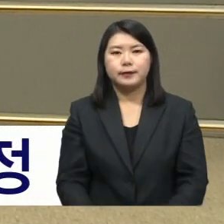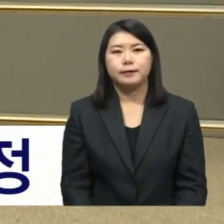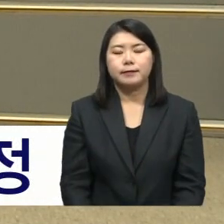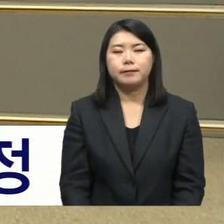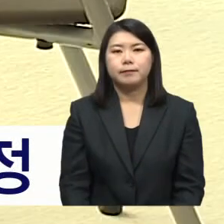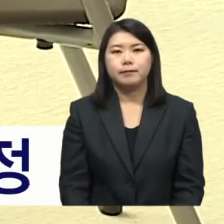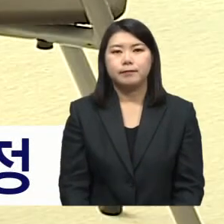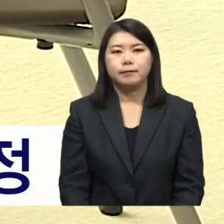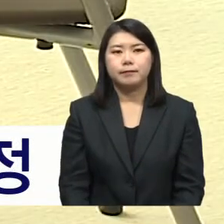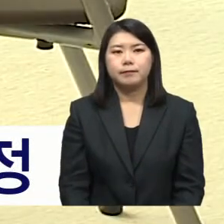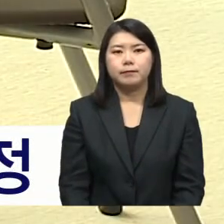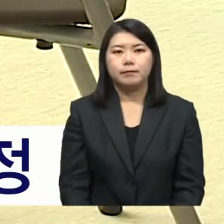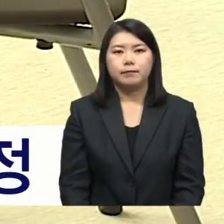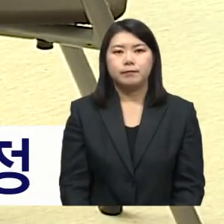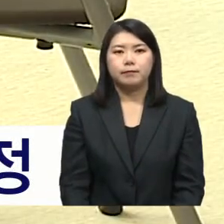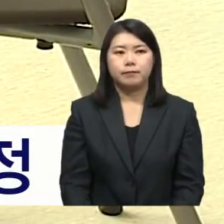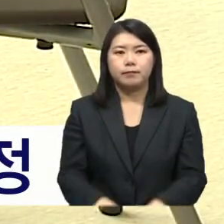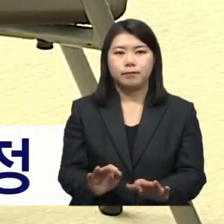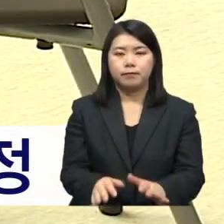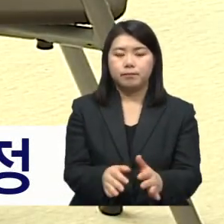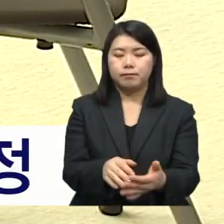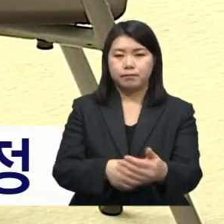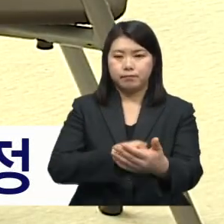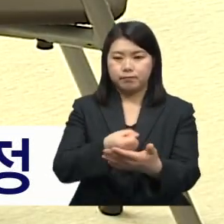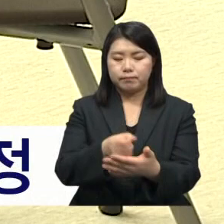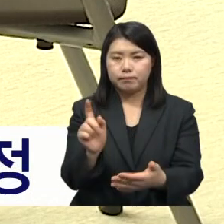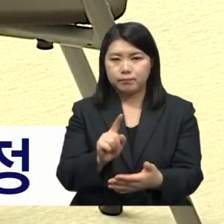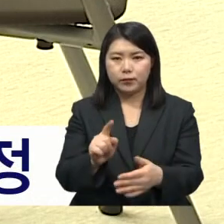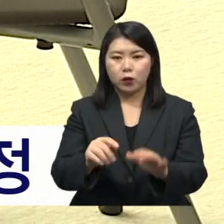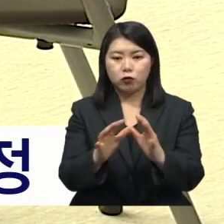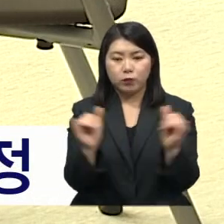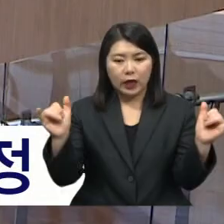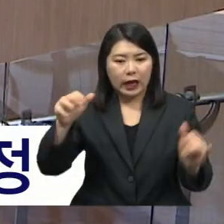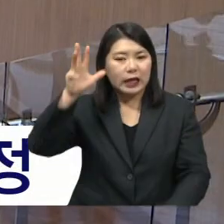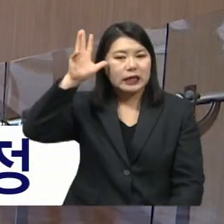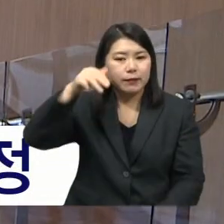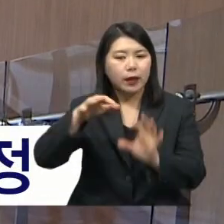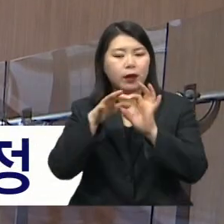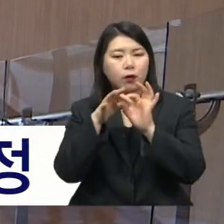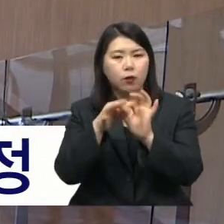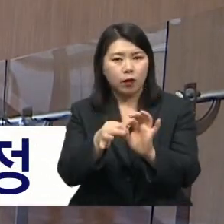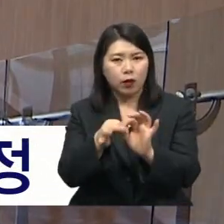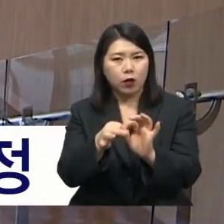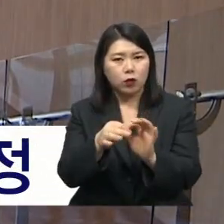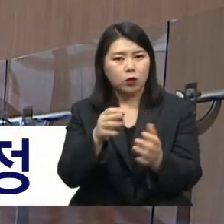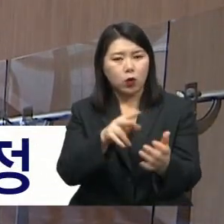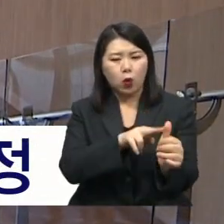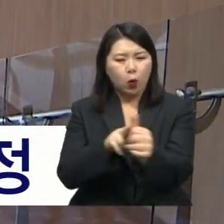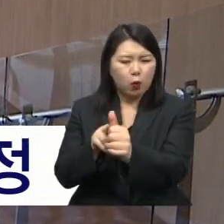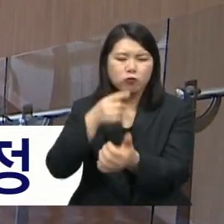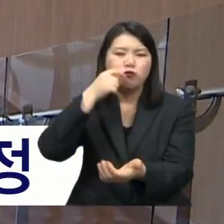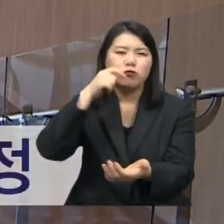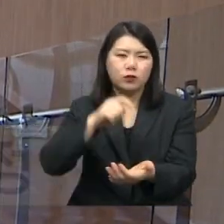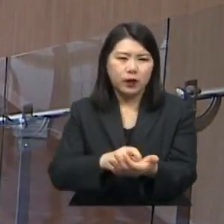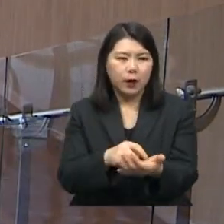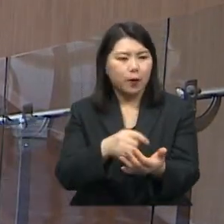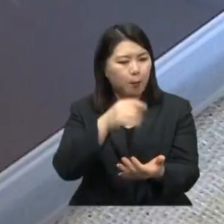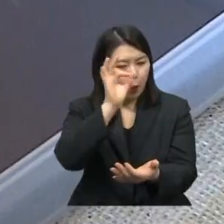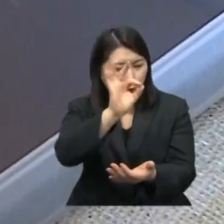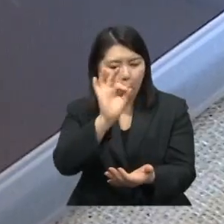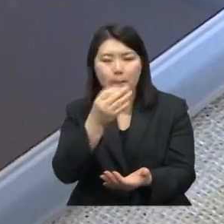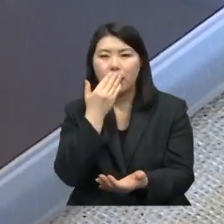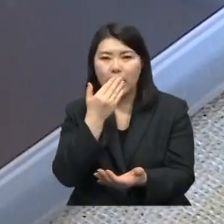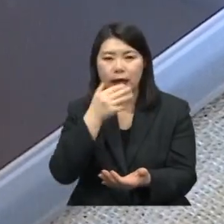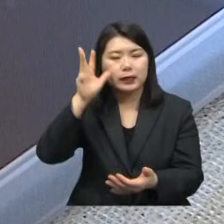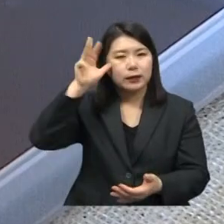진행합니다 군은 선도도서관 지정은 구민들이 치매 관련 정보를 쉽게 접할 수 있도록 하기 위함이라며 매 마과